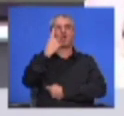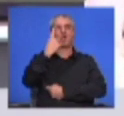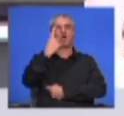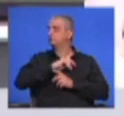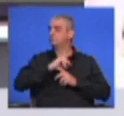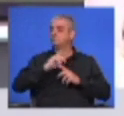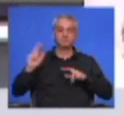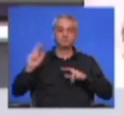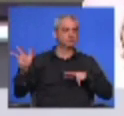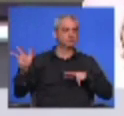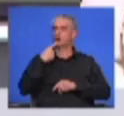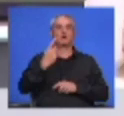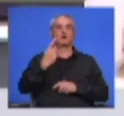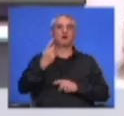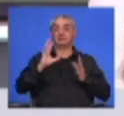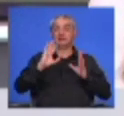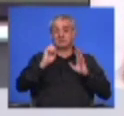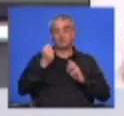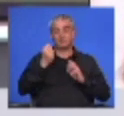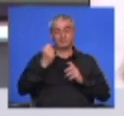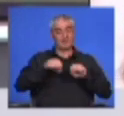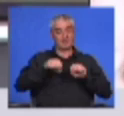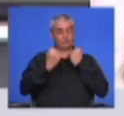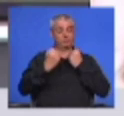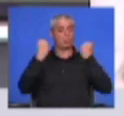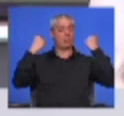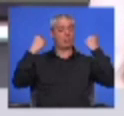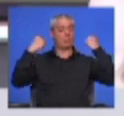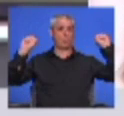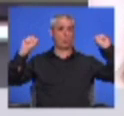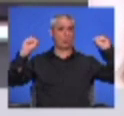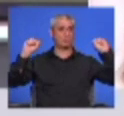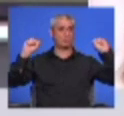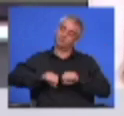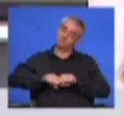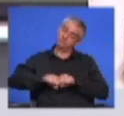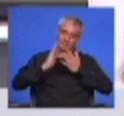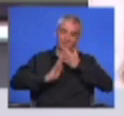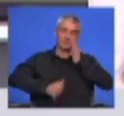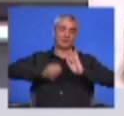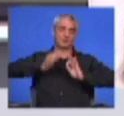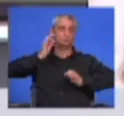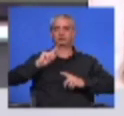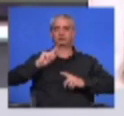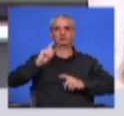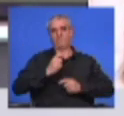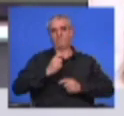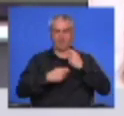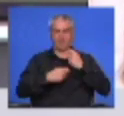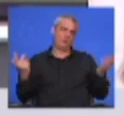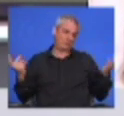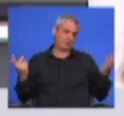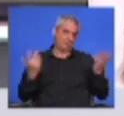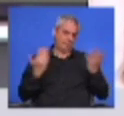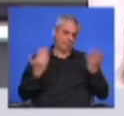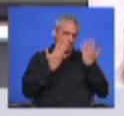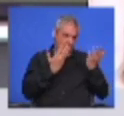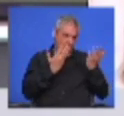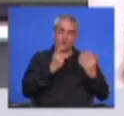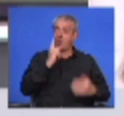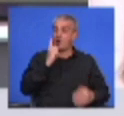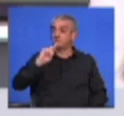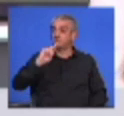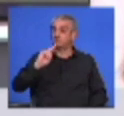שיבוא ויגיד שאם יערסו את הדמוקרטיה ויחרבו את בתי המשפט, זה לא יפגע בכלכלה. ברור. מצד שני, אני חושב